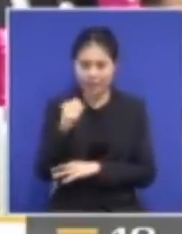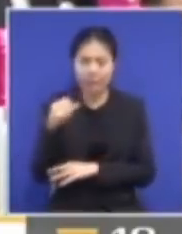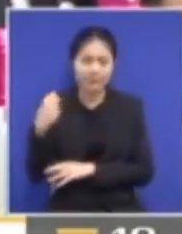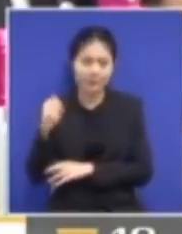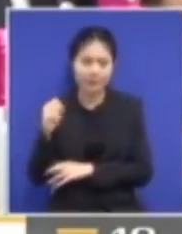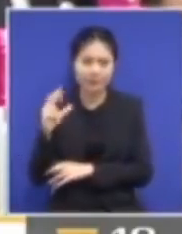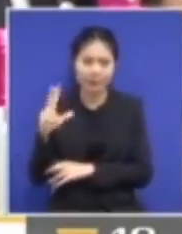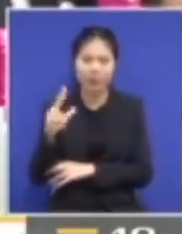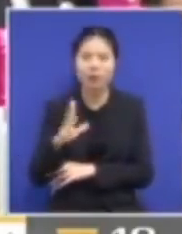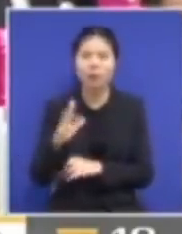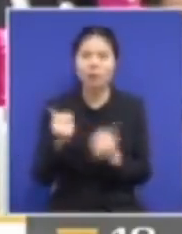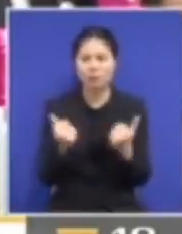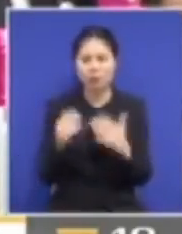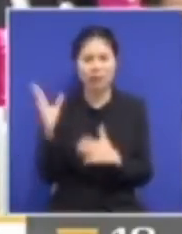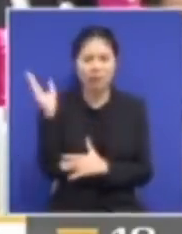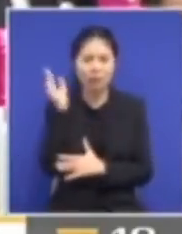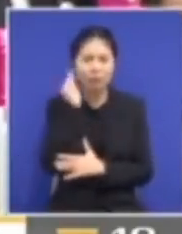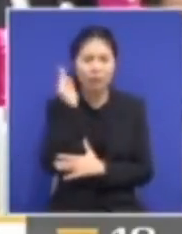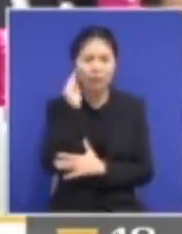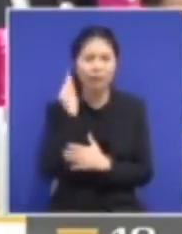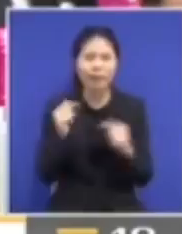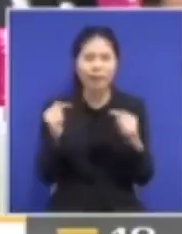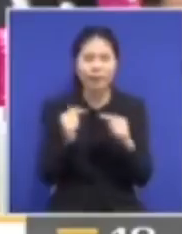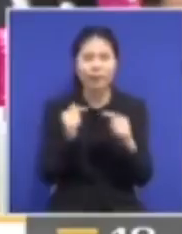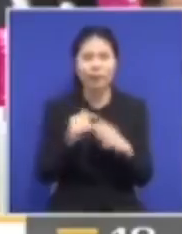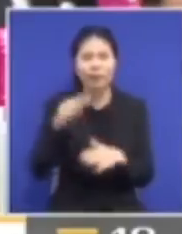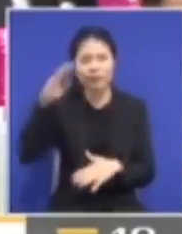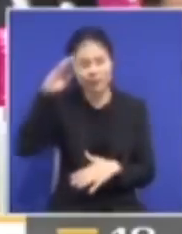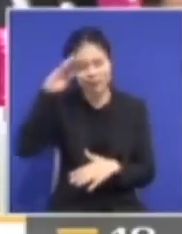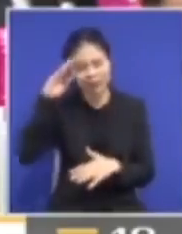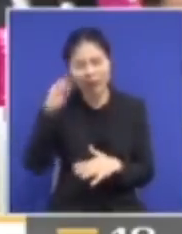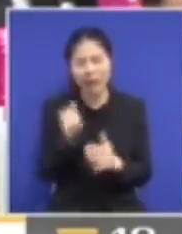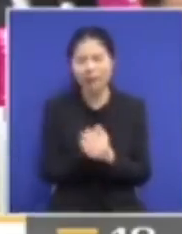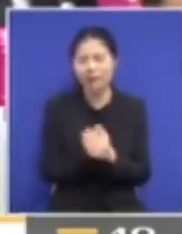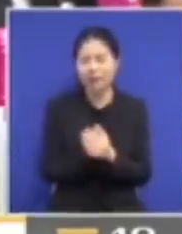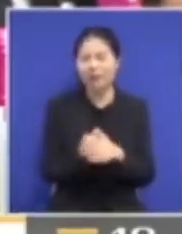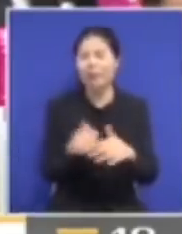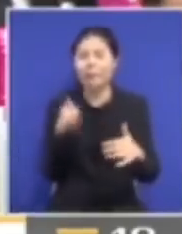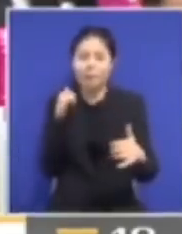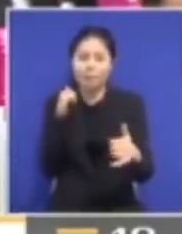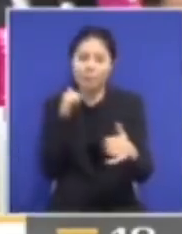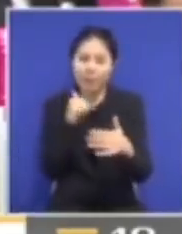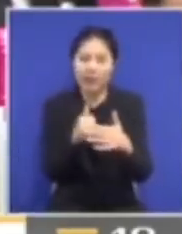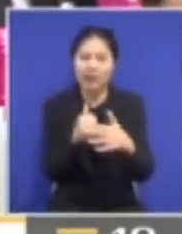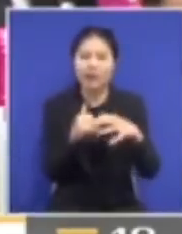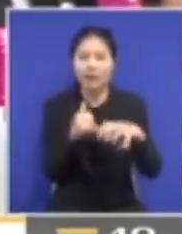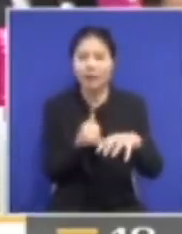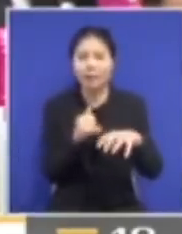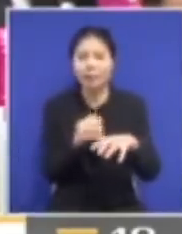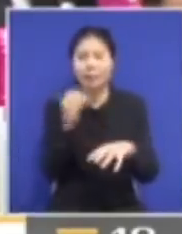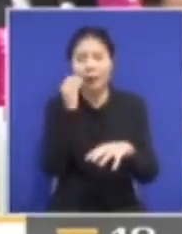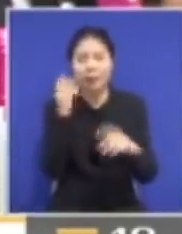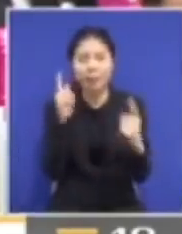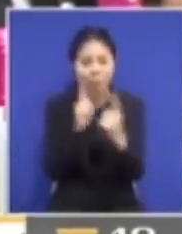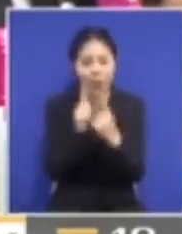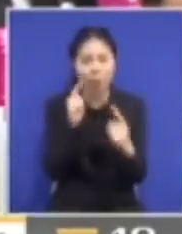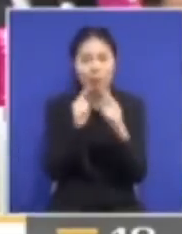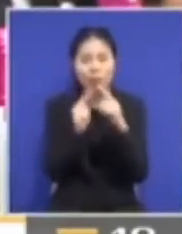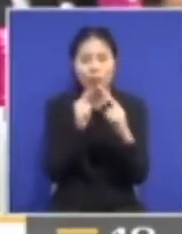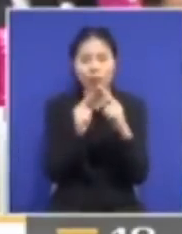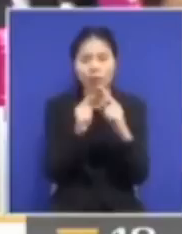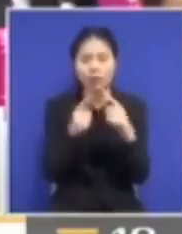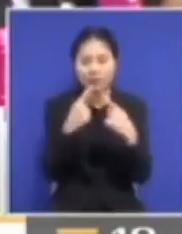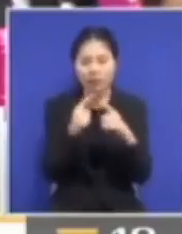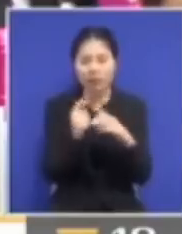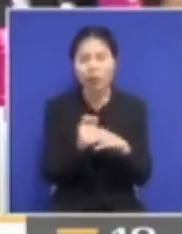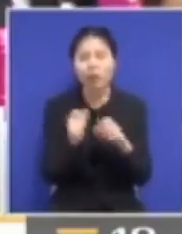ปล่อยฟังมานานนะฮะเรื่องที่บอกว่าทหารไปเยี่ยมบ้านนะครับถ้าไปเยี่ยมบ้านท่านก็จะยิงทีนี้ผมเกรงว่าพี่น้องประชา